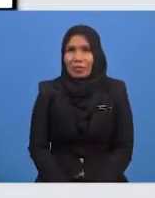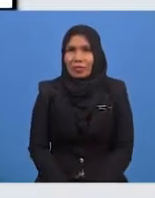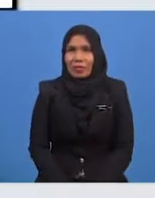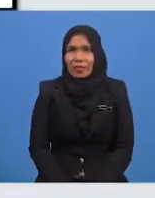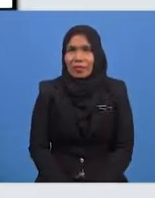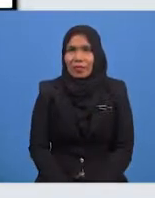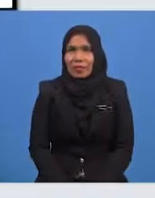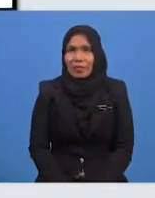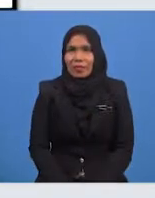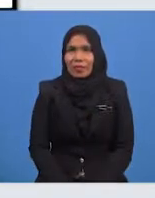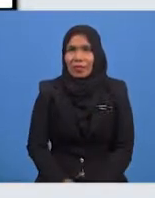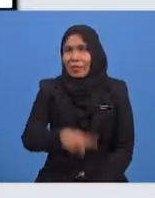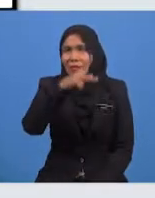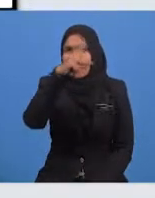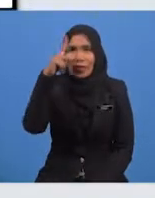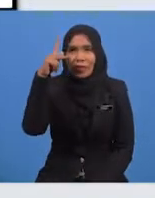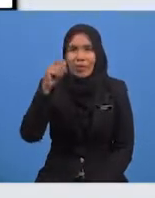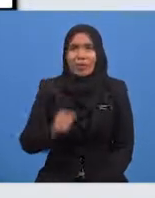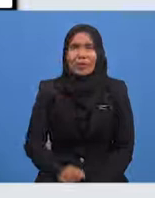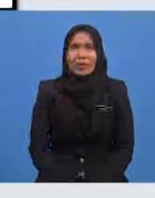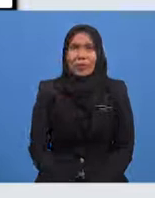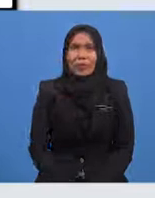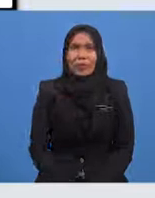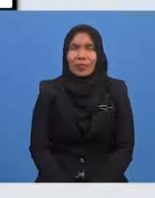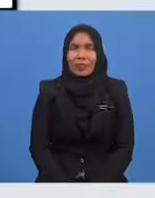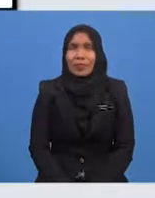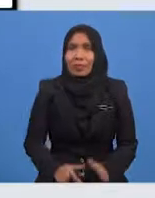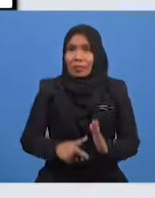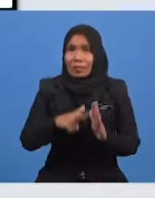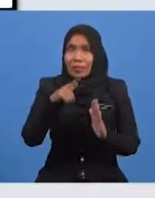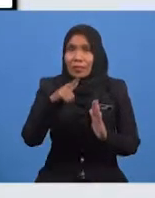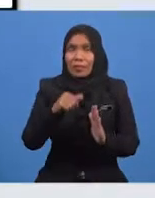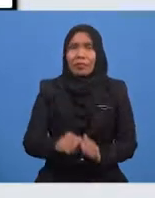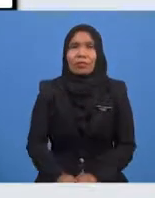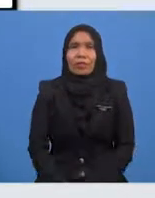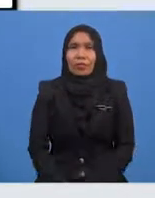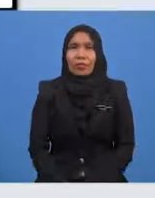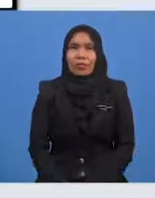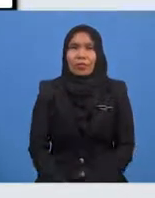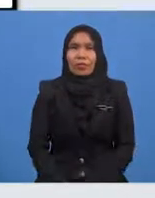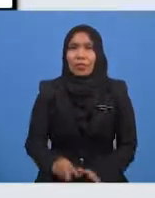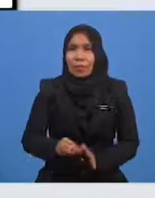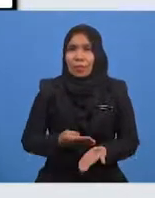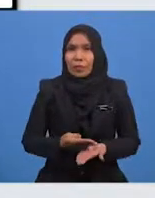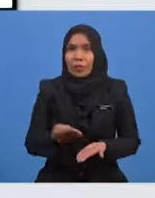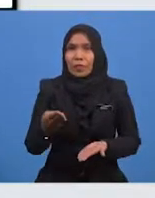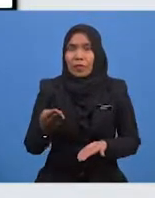bekerja. Hal ini kerana gaya pengurusan ini akan lebih memberi impak negatif berbanding positif.